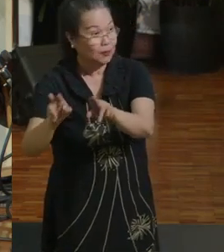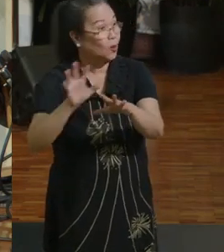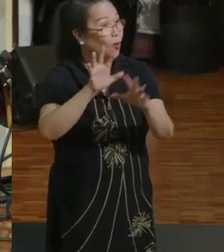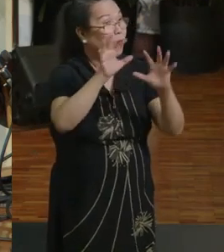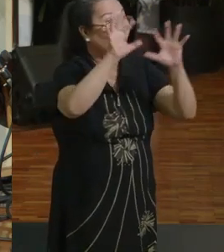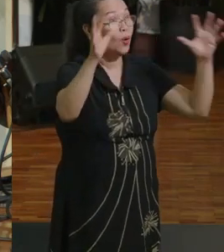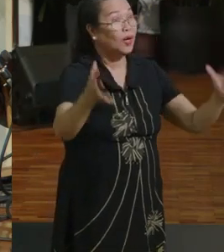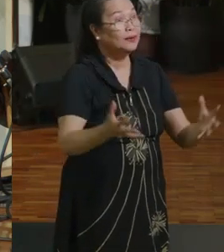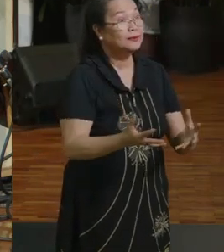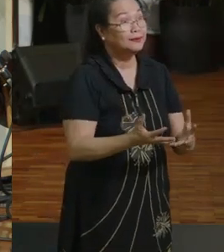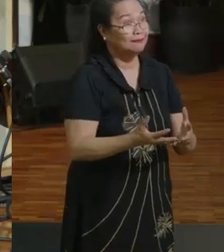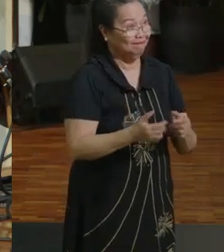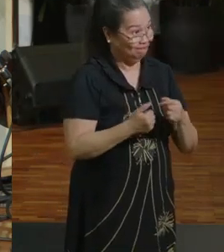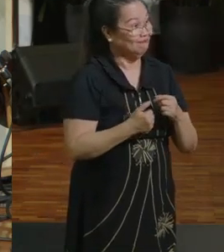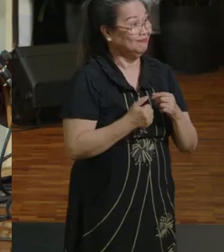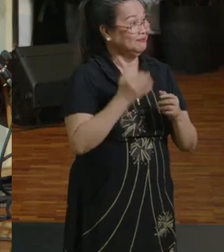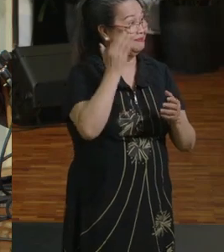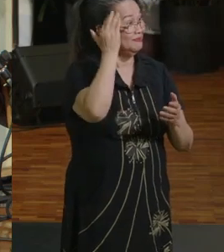mundo?